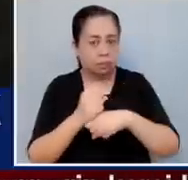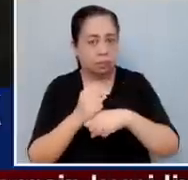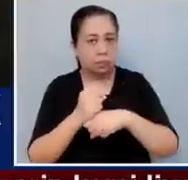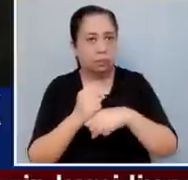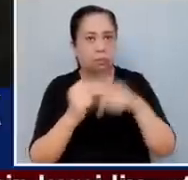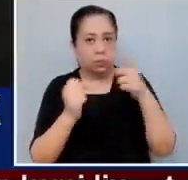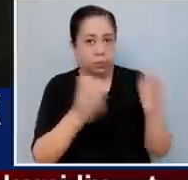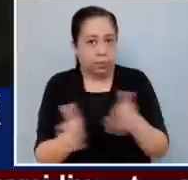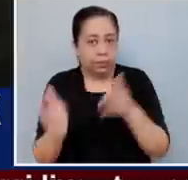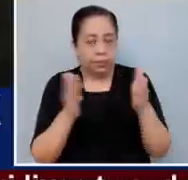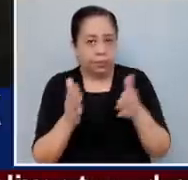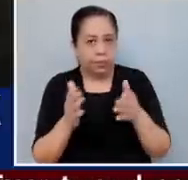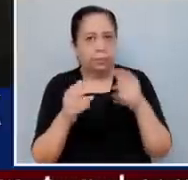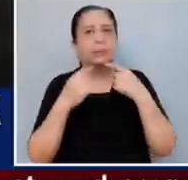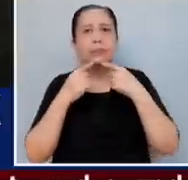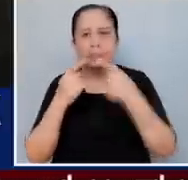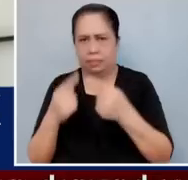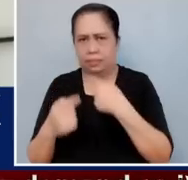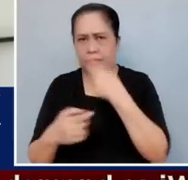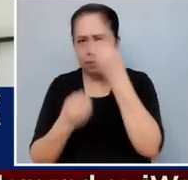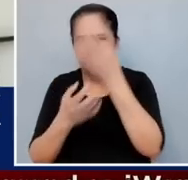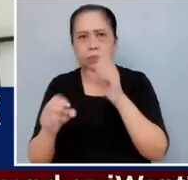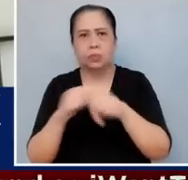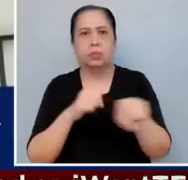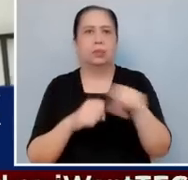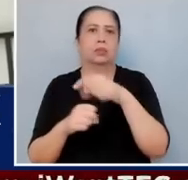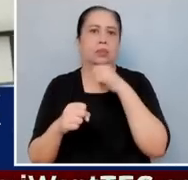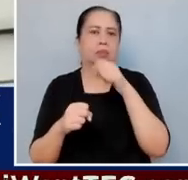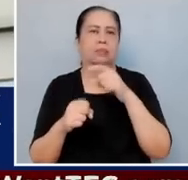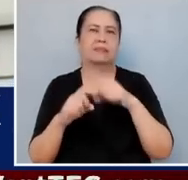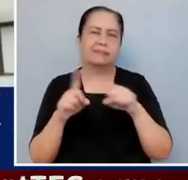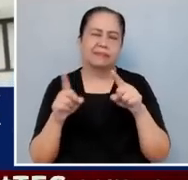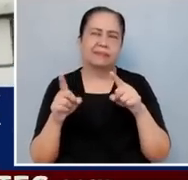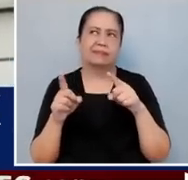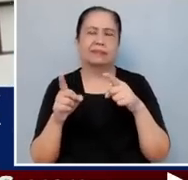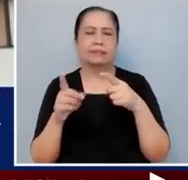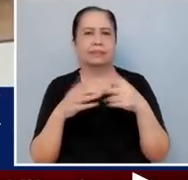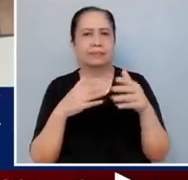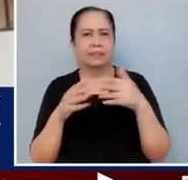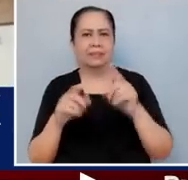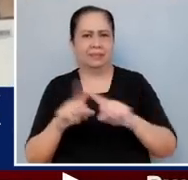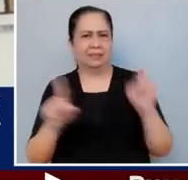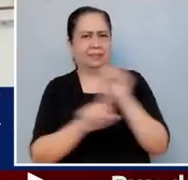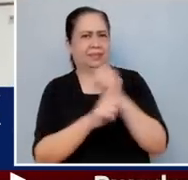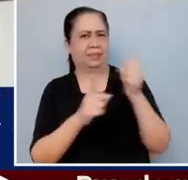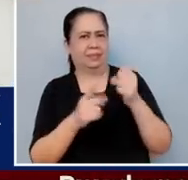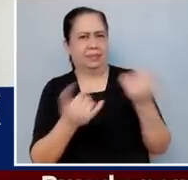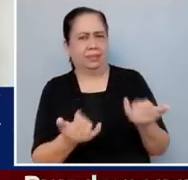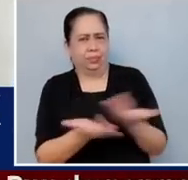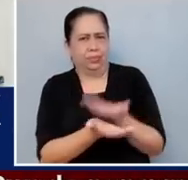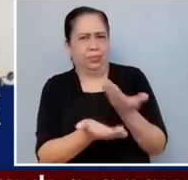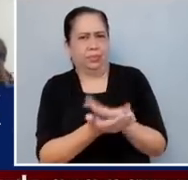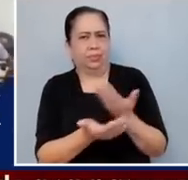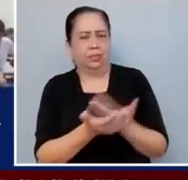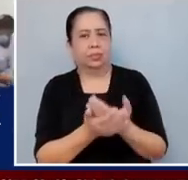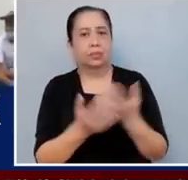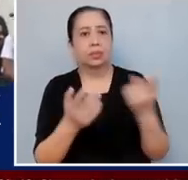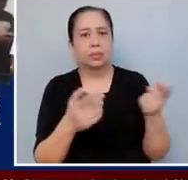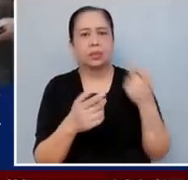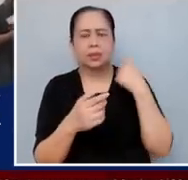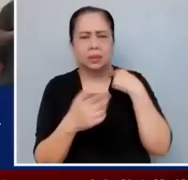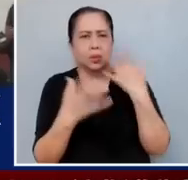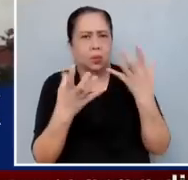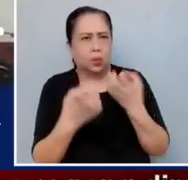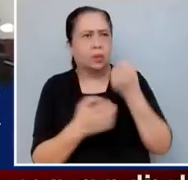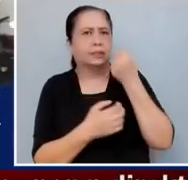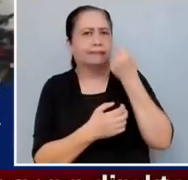plan, babanggitin mo na, no? Para hindi na nga. Pero sa kabilang banda, iba itong sitwasyon na ito, no? Gusto kong intindihin